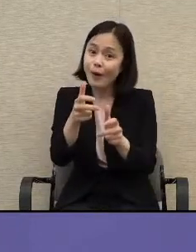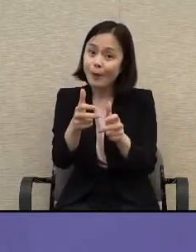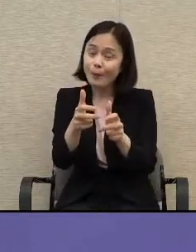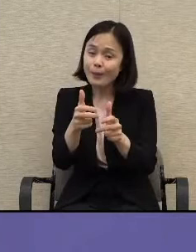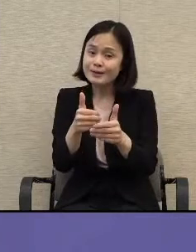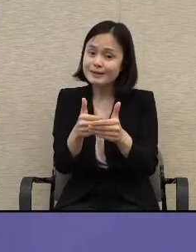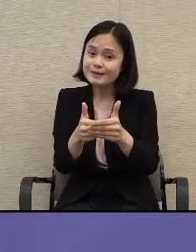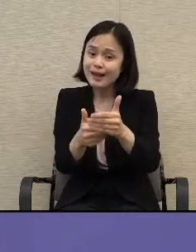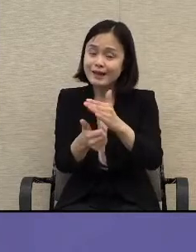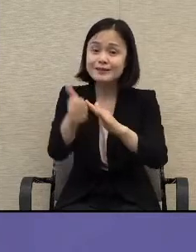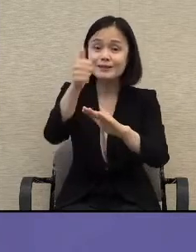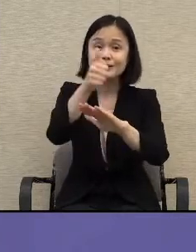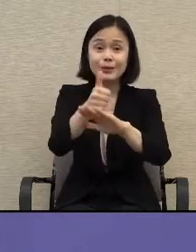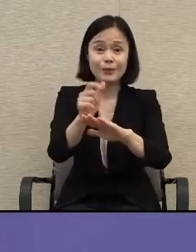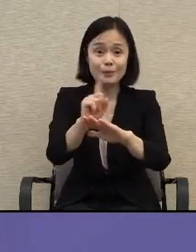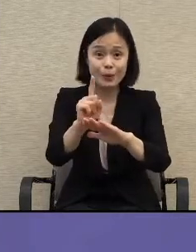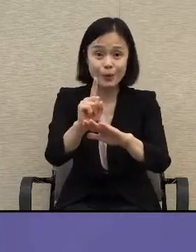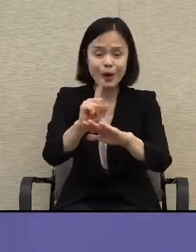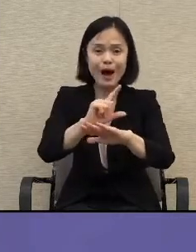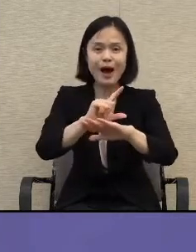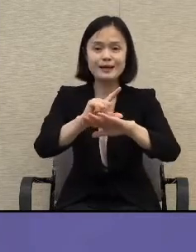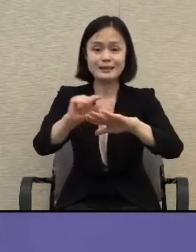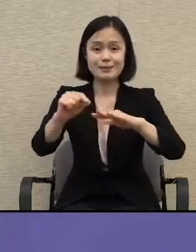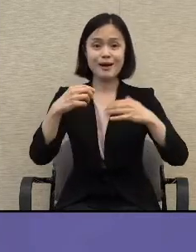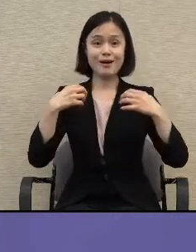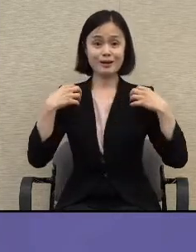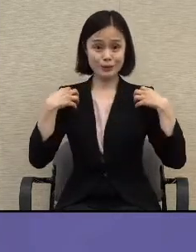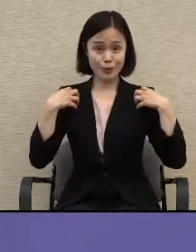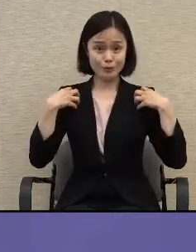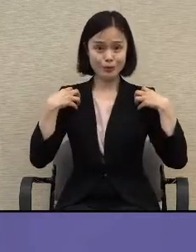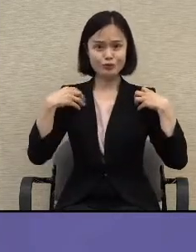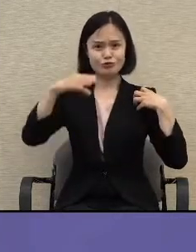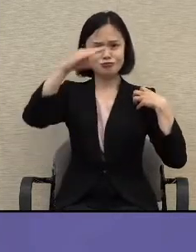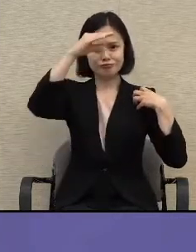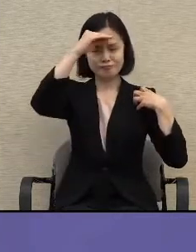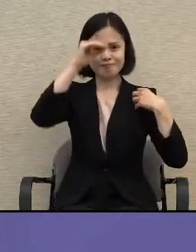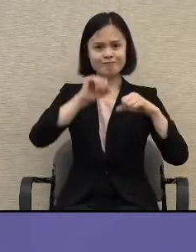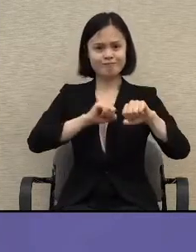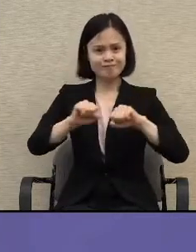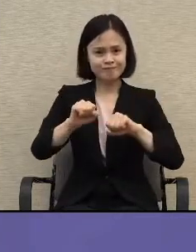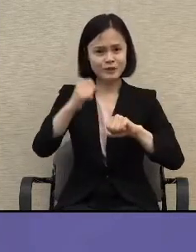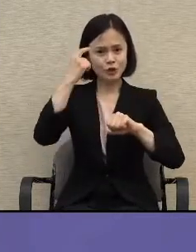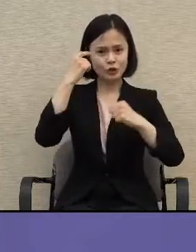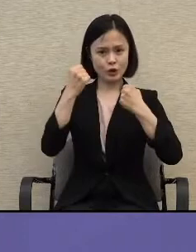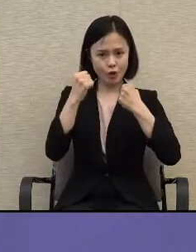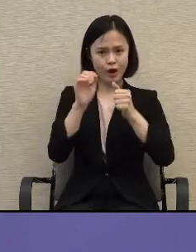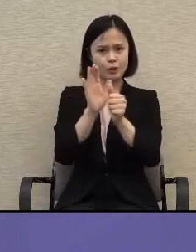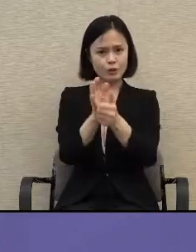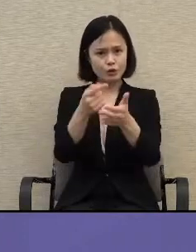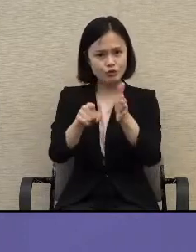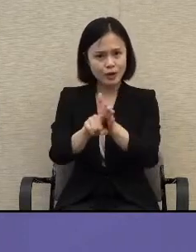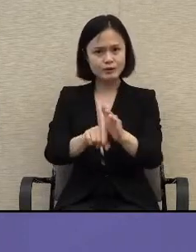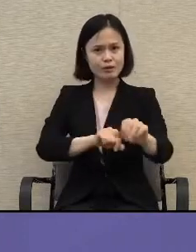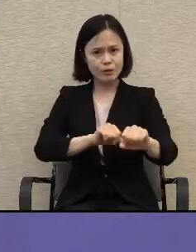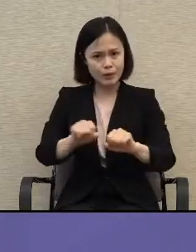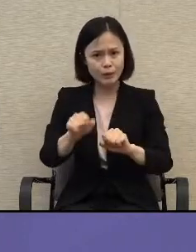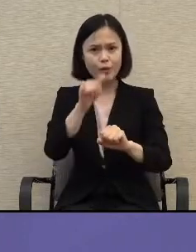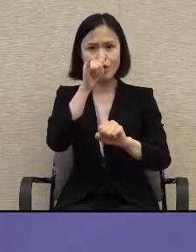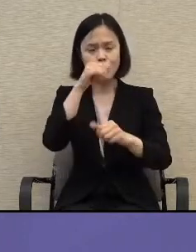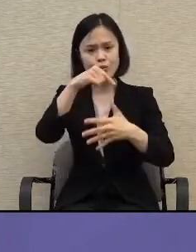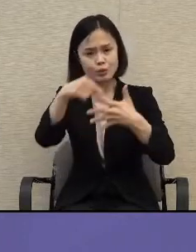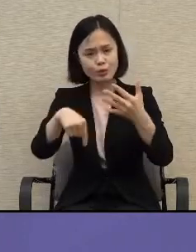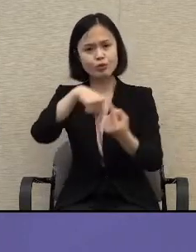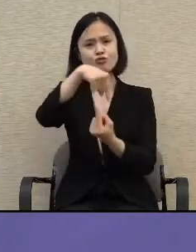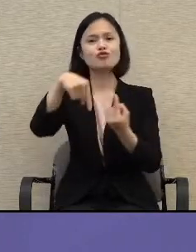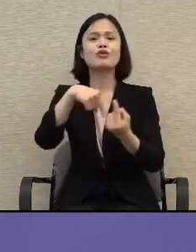지자체 안에서 센터가 그래도 좀 주축이 되어서 다양한 자원들을 연계하고 실제 이제 그게 작동하는 것들을 볼